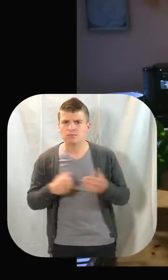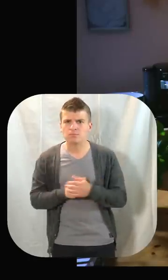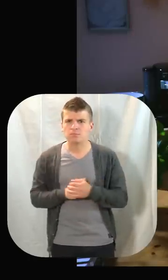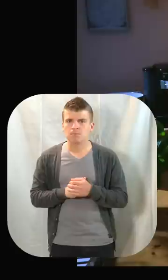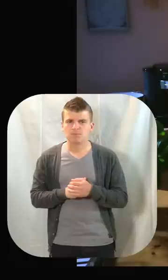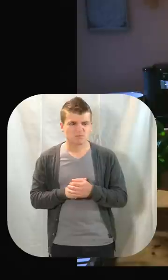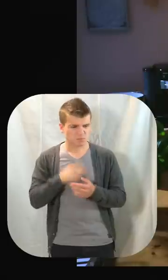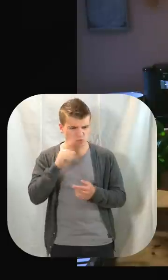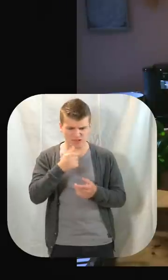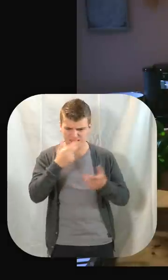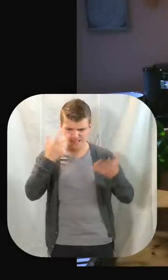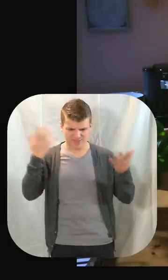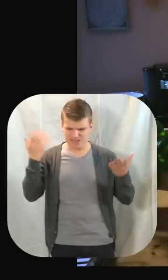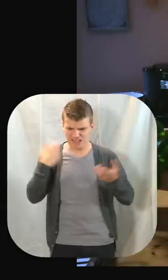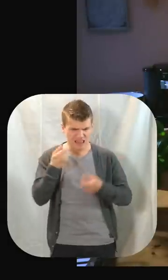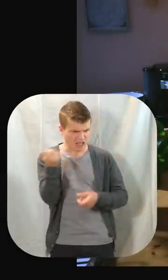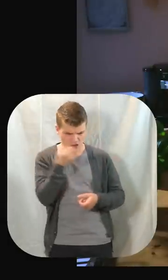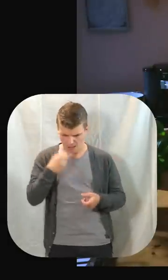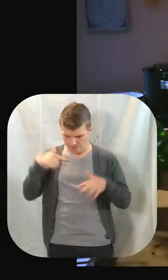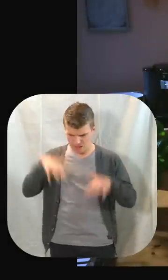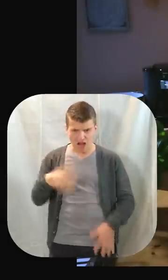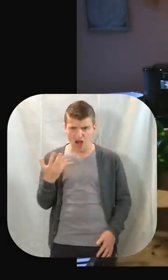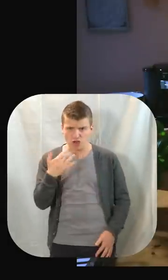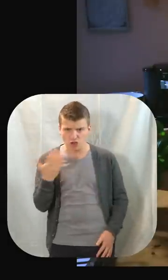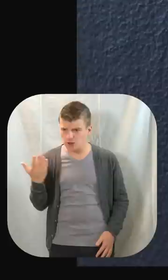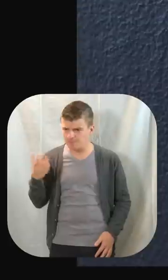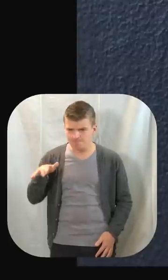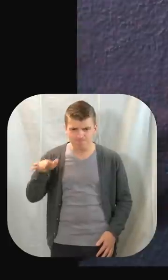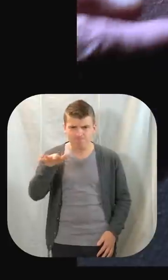Da muss doch irgendwo eine Taschenlampe sein.